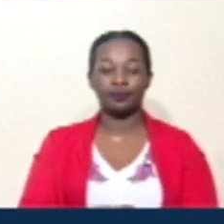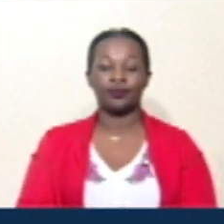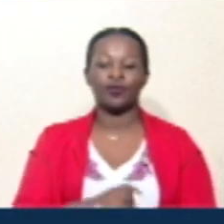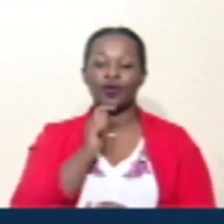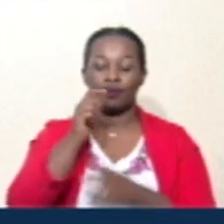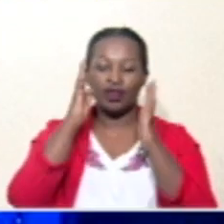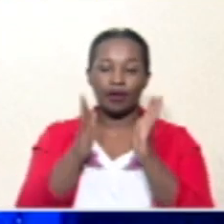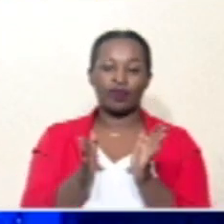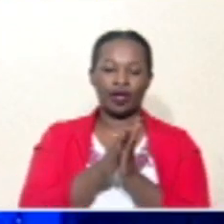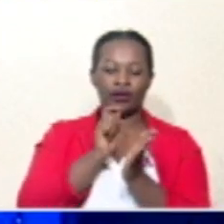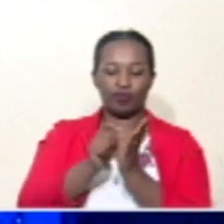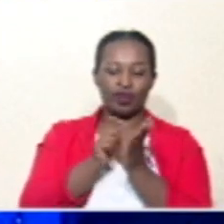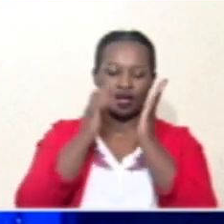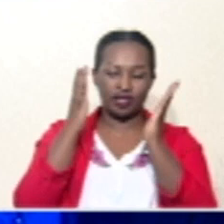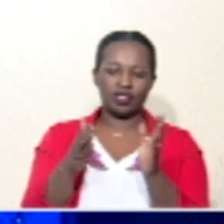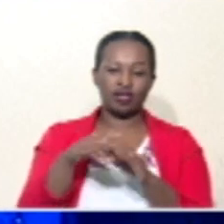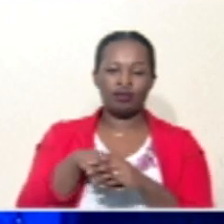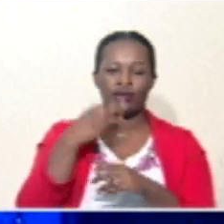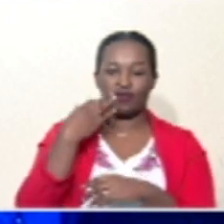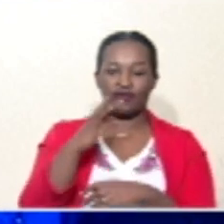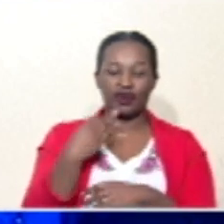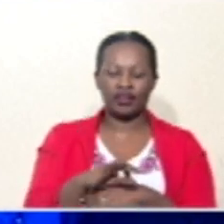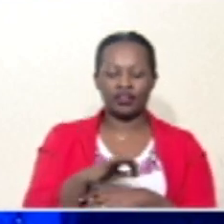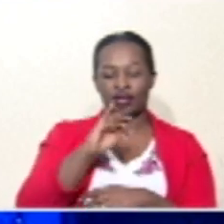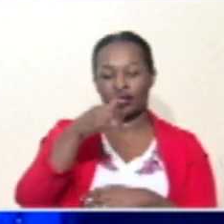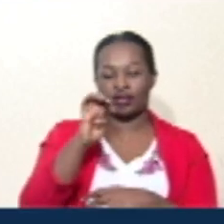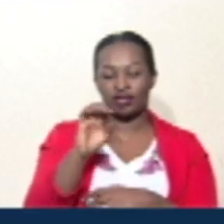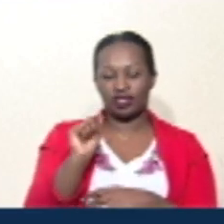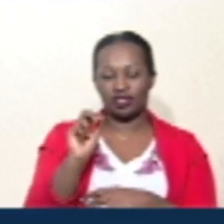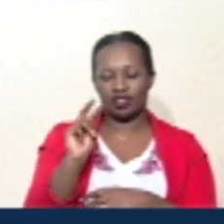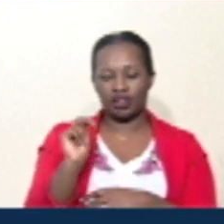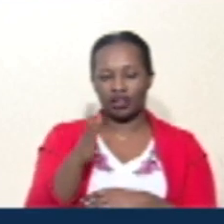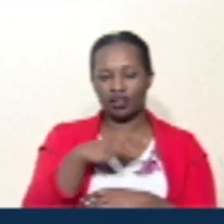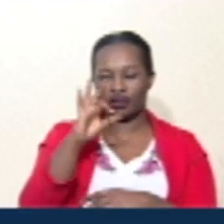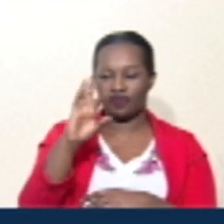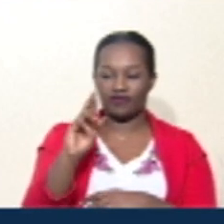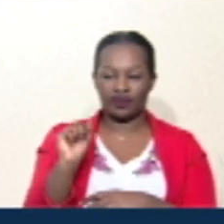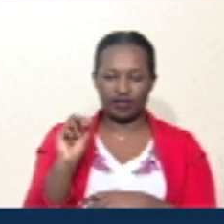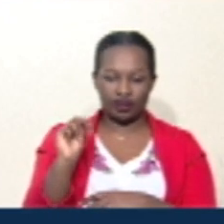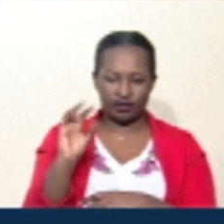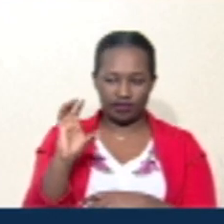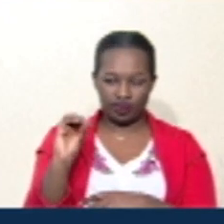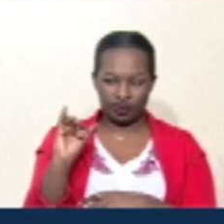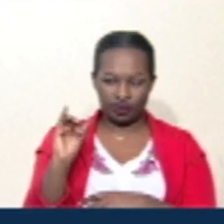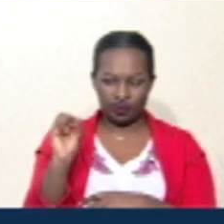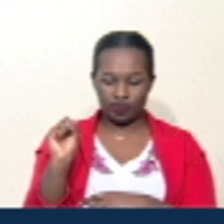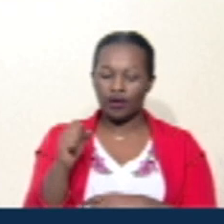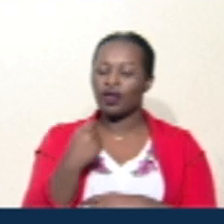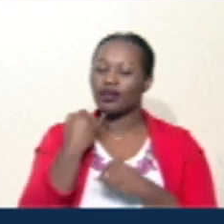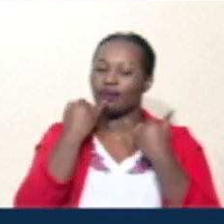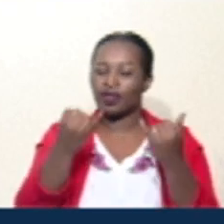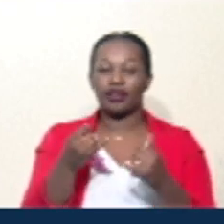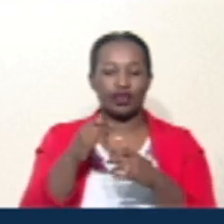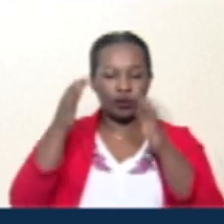Umunyamakuru akaba n'umwanditsi w'umufaransa Jean-François Dupaquier yabwiye urukiko rw'irahe mu Buholandi ko radio RTLM